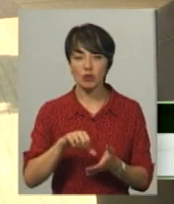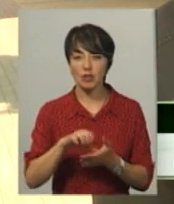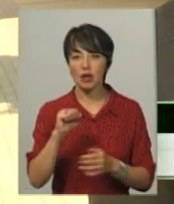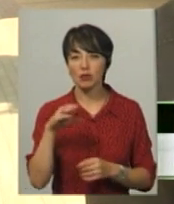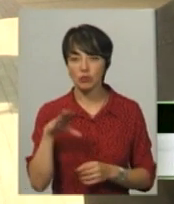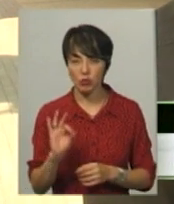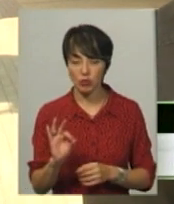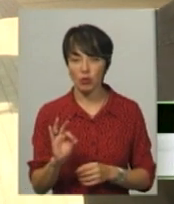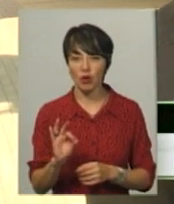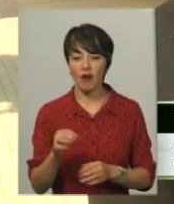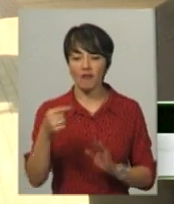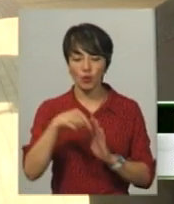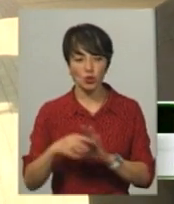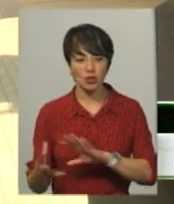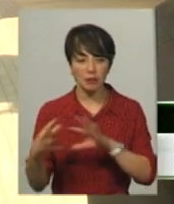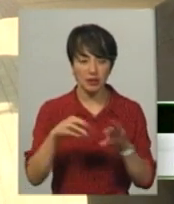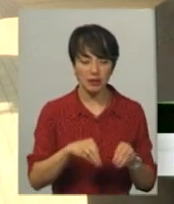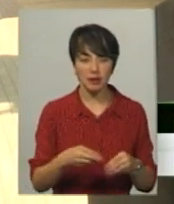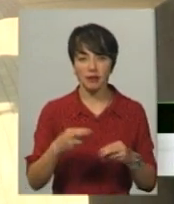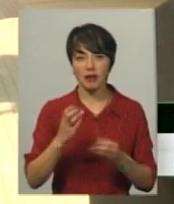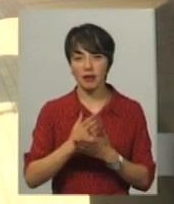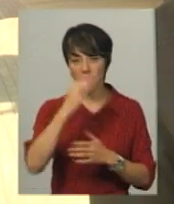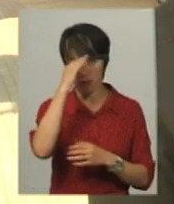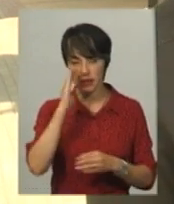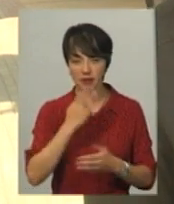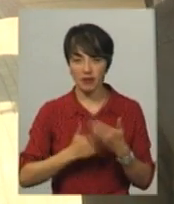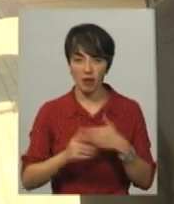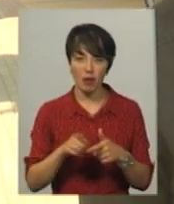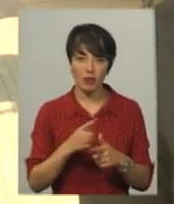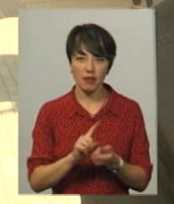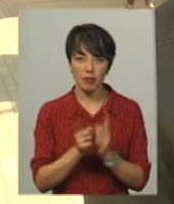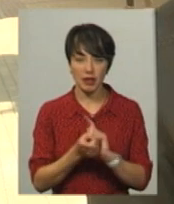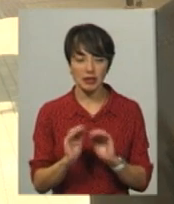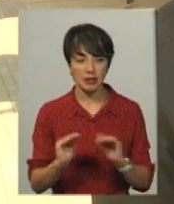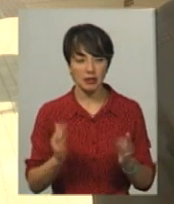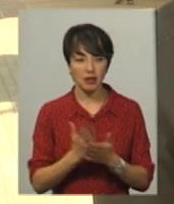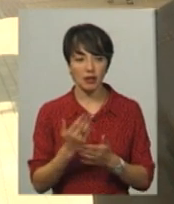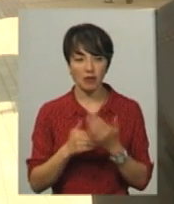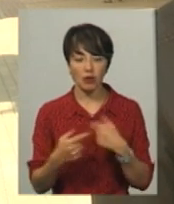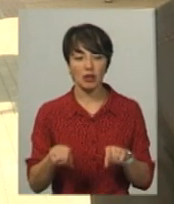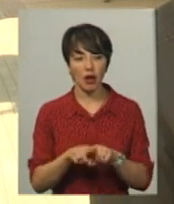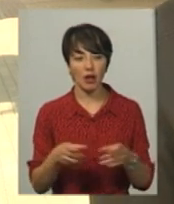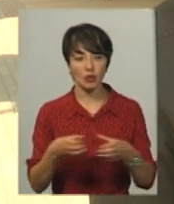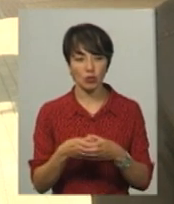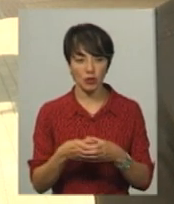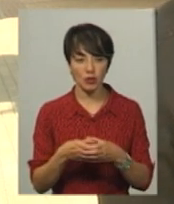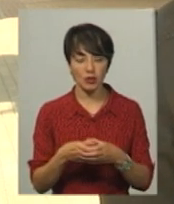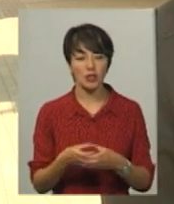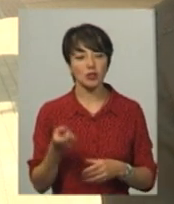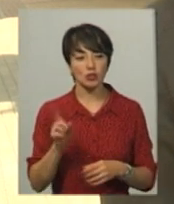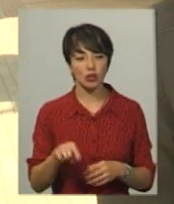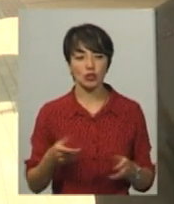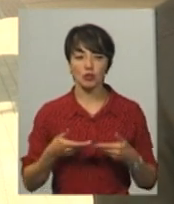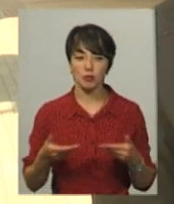АТО, внутрішніх переселенців, де є батьків інвалідизація, або навпаки дітки є інваліди. Отака категорія. Значить,